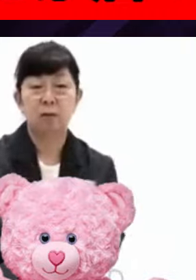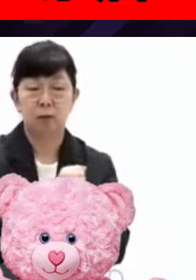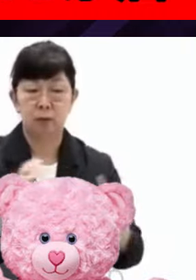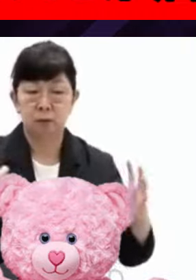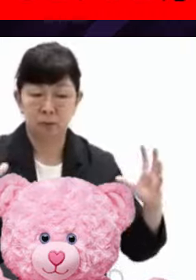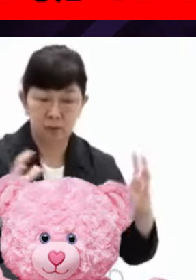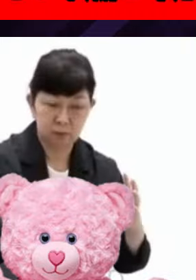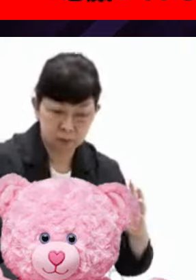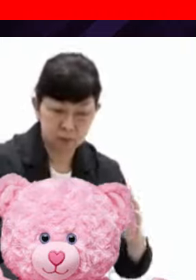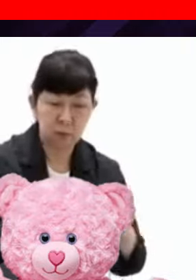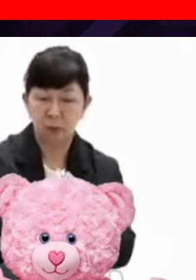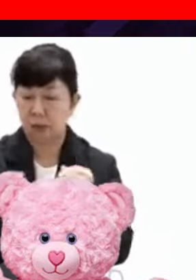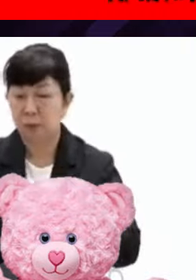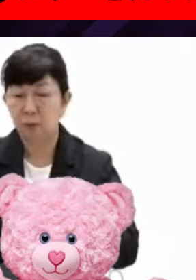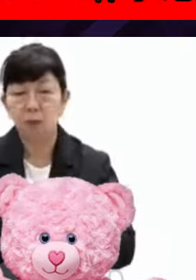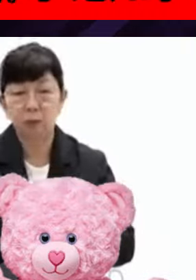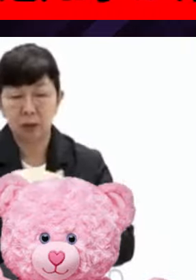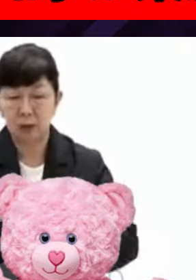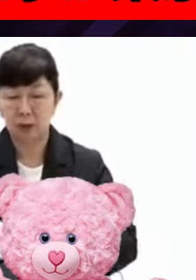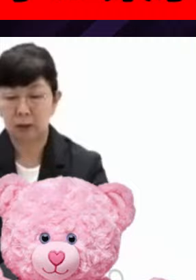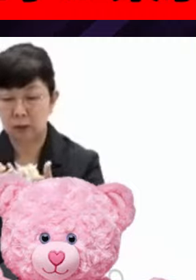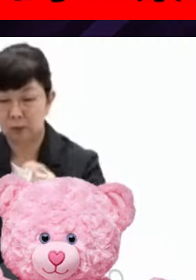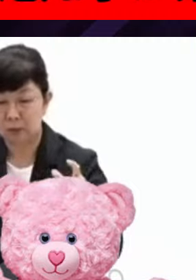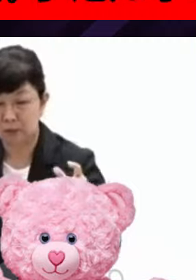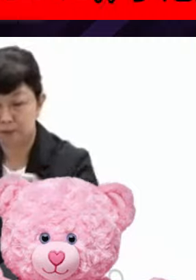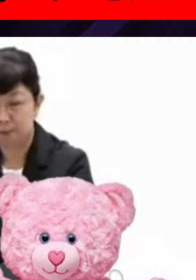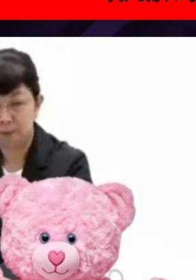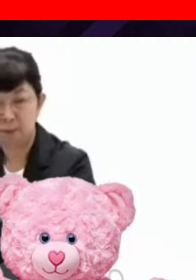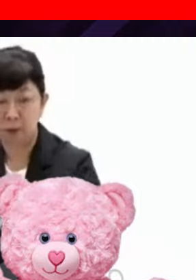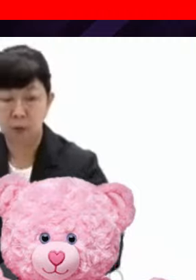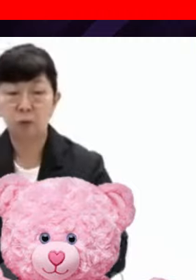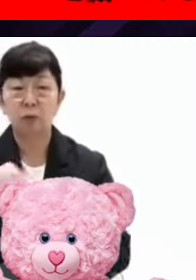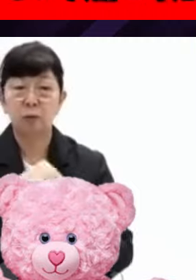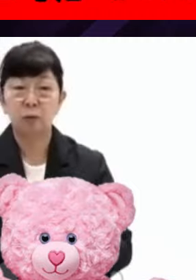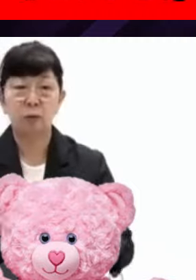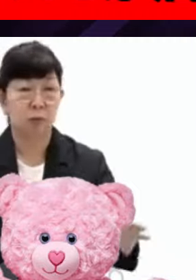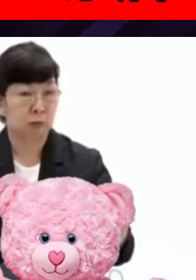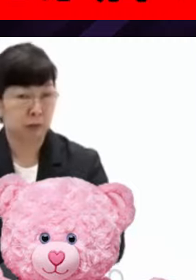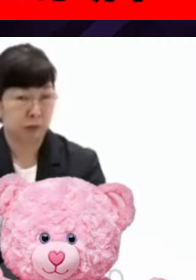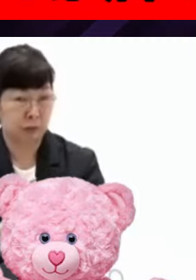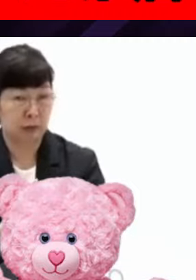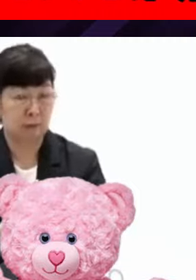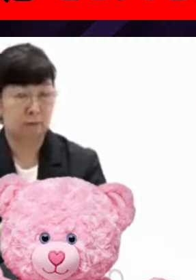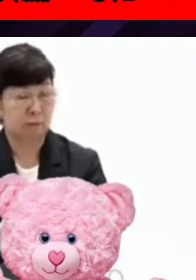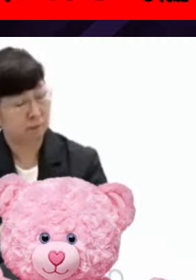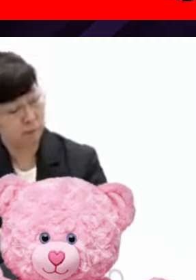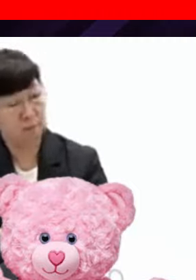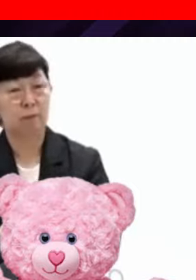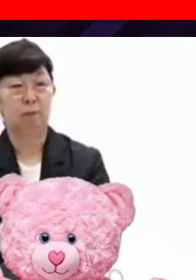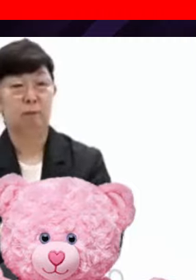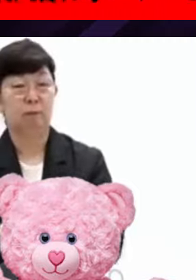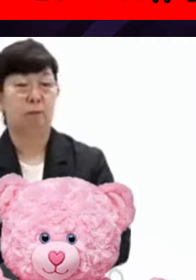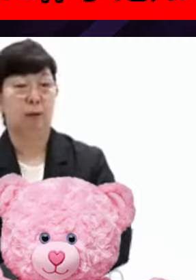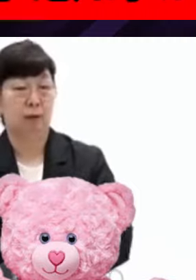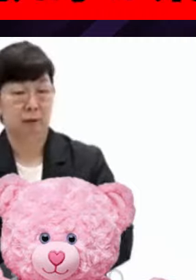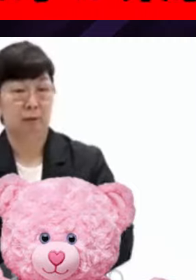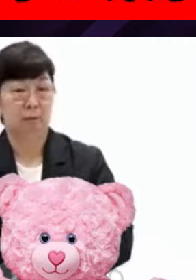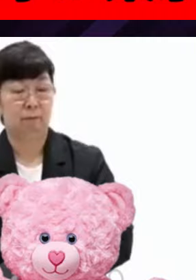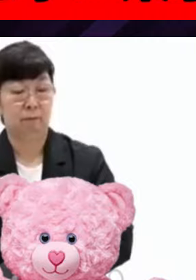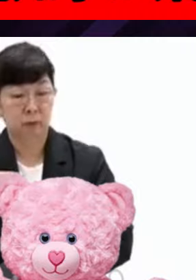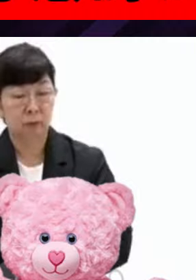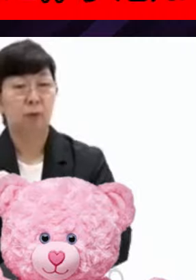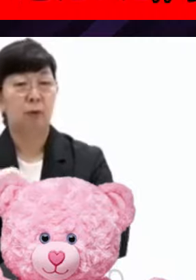人口減少をどう関連づけるのかというのは私は分かりません。それについて因果関係